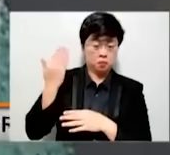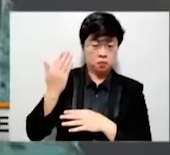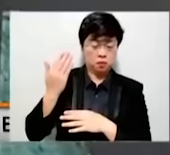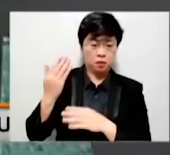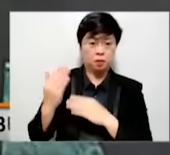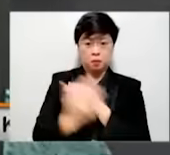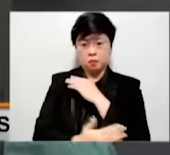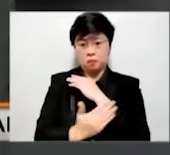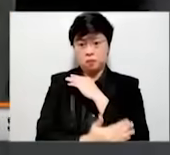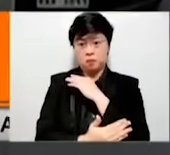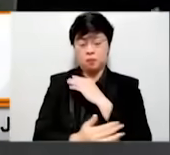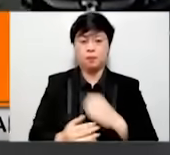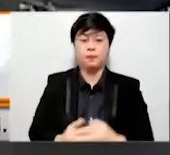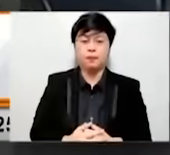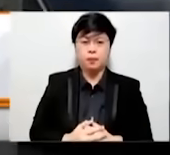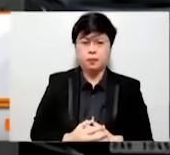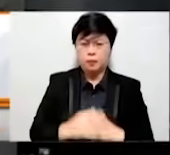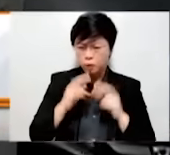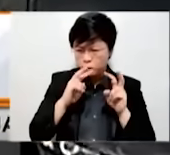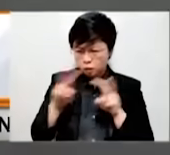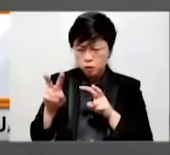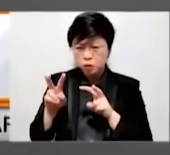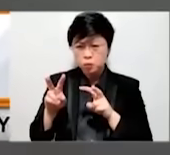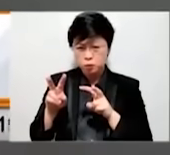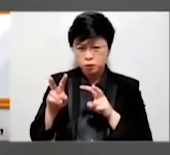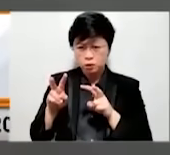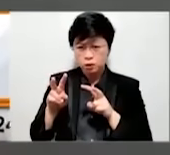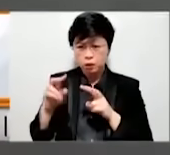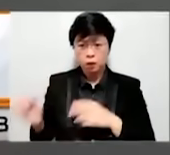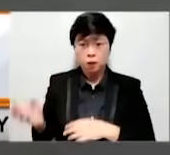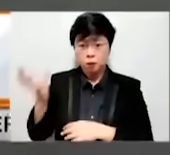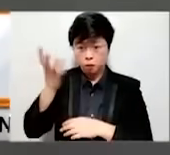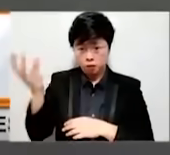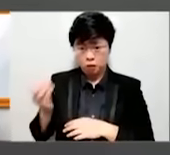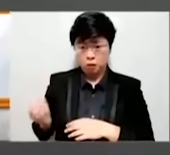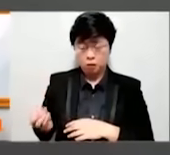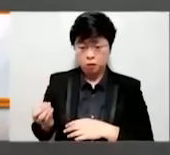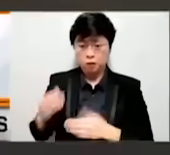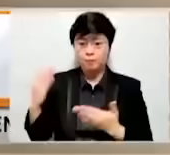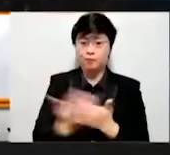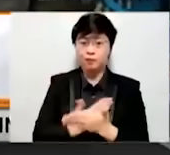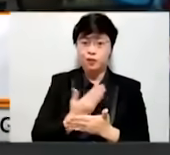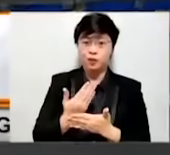Agaw pansin sa National Highway sa Batangas ang bagong mukha ng hari ng kalsada.